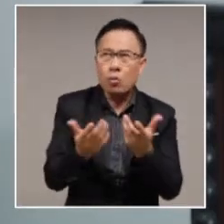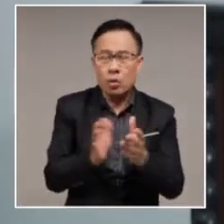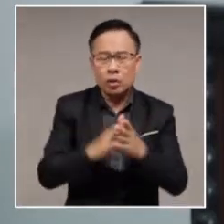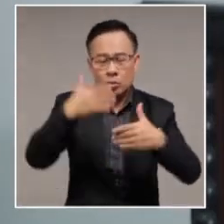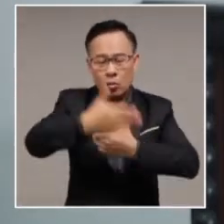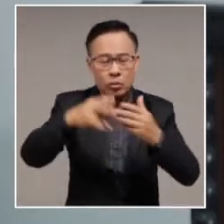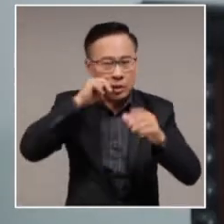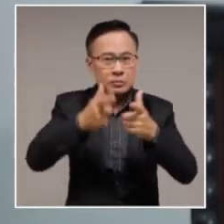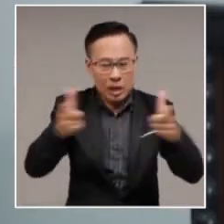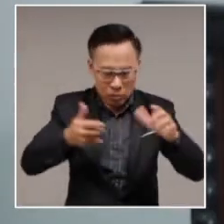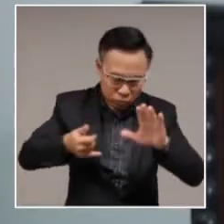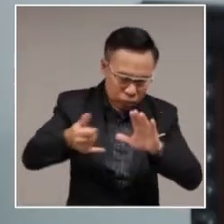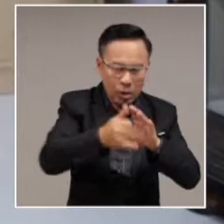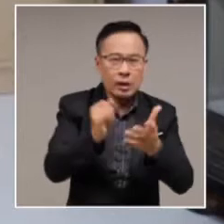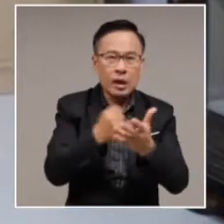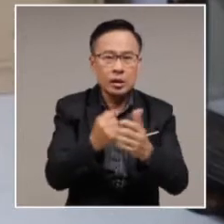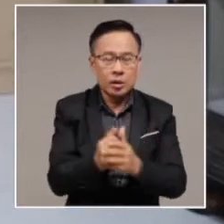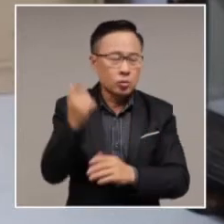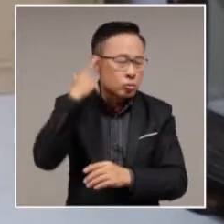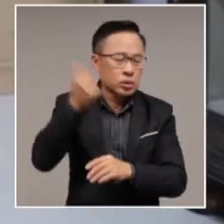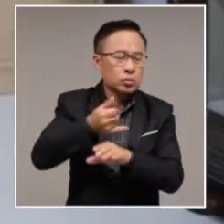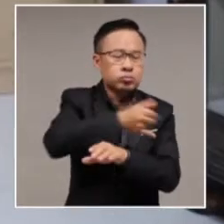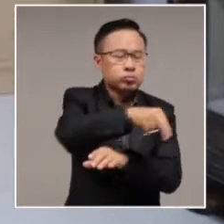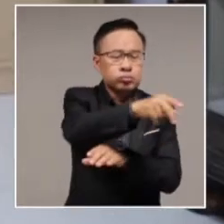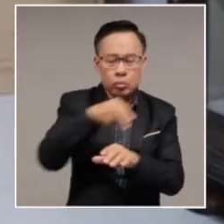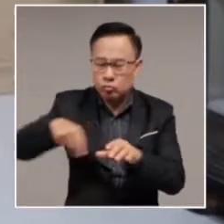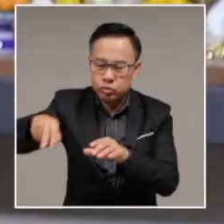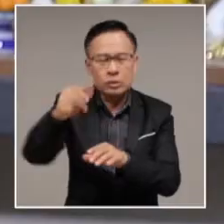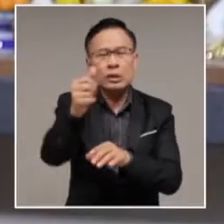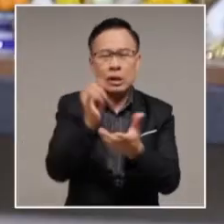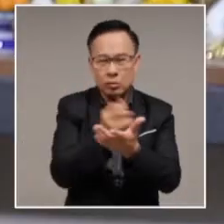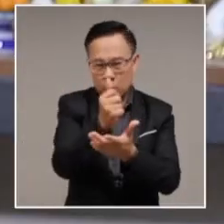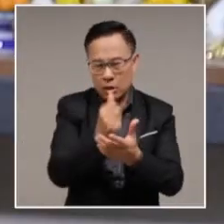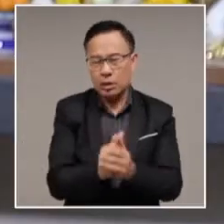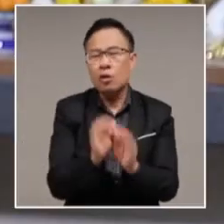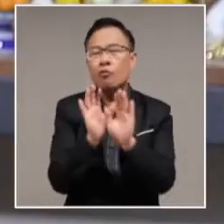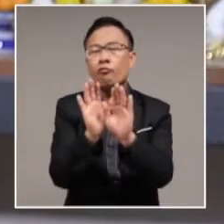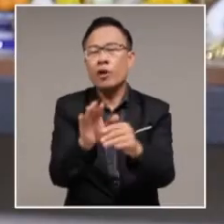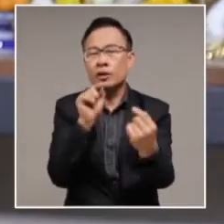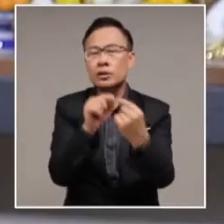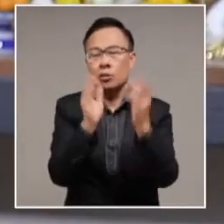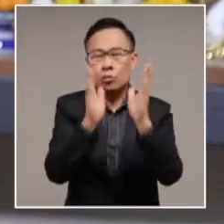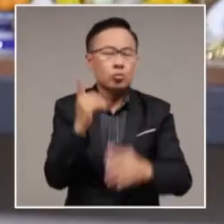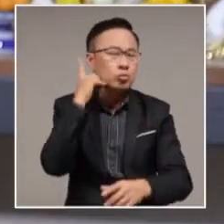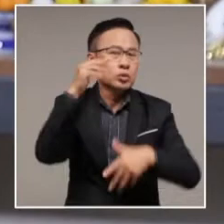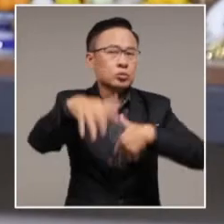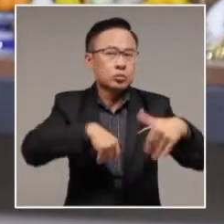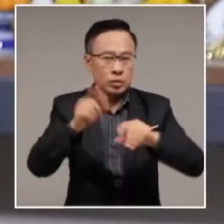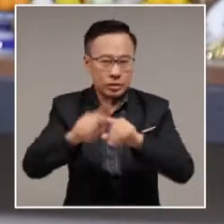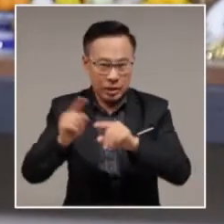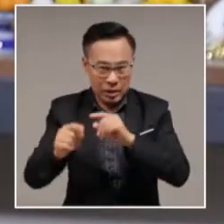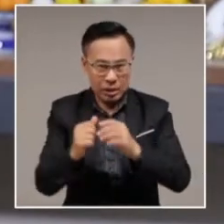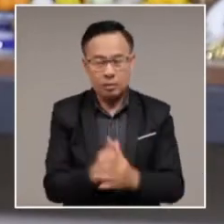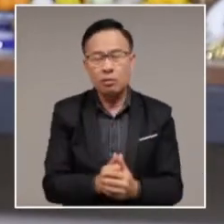ถไปเข้าของที่ของคุณได้ค ่ะตรงนี้ก็ถือว่าก็เป็นอีกหนึ่งมุมนะคะที่ฝากไปถึงพวกเราละ